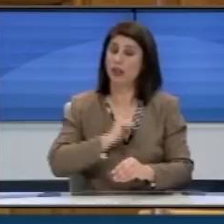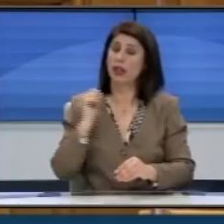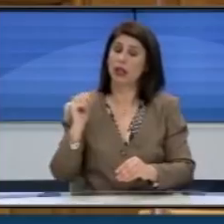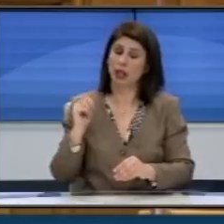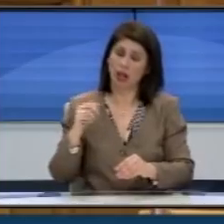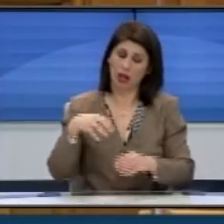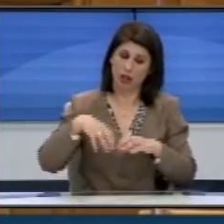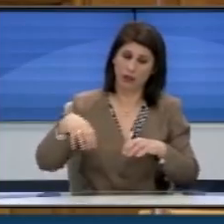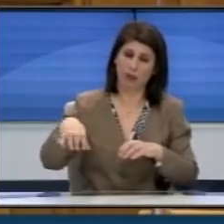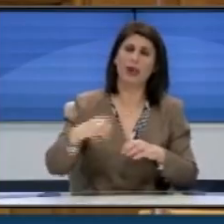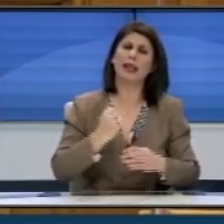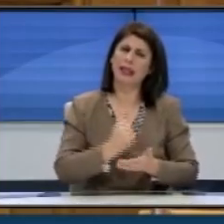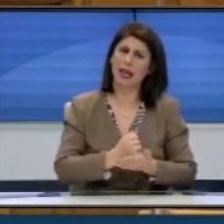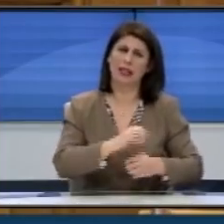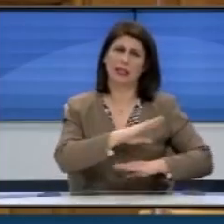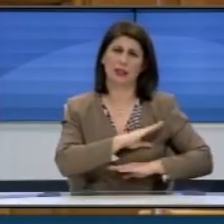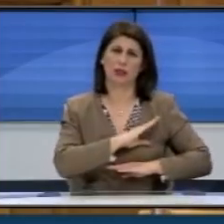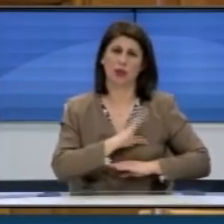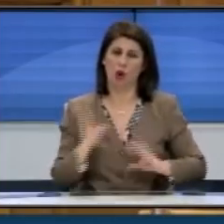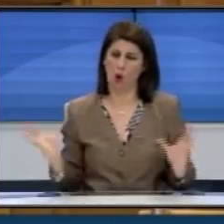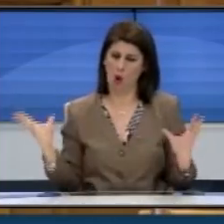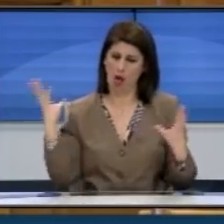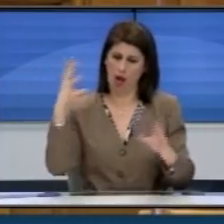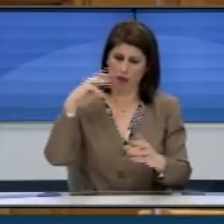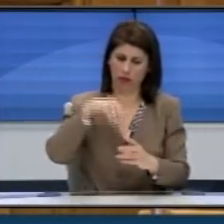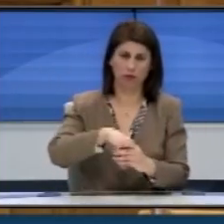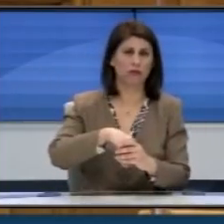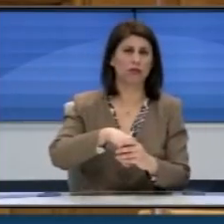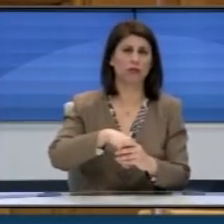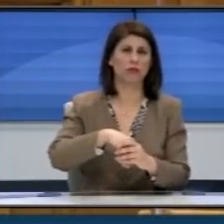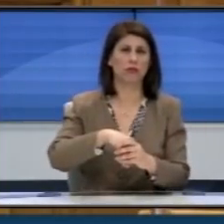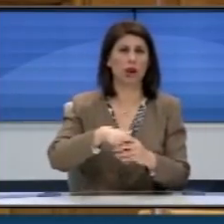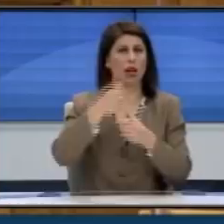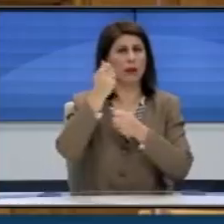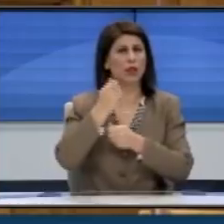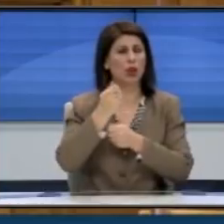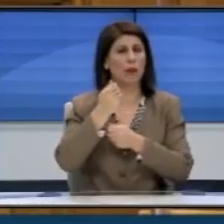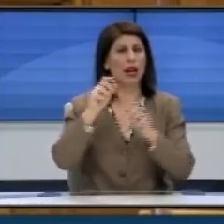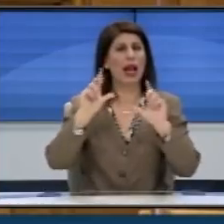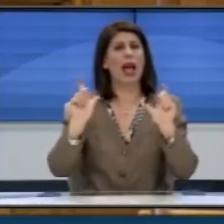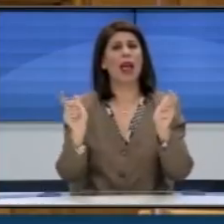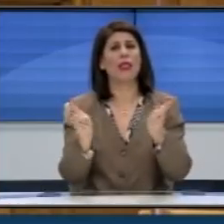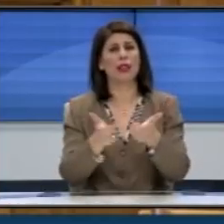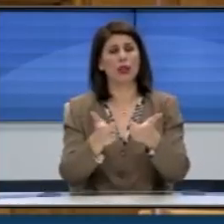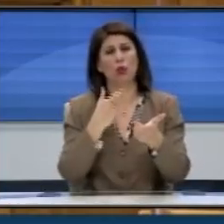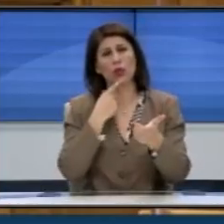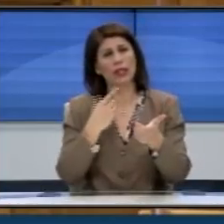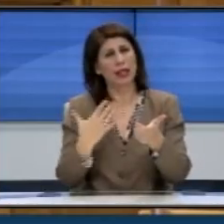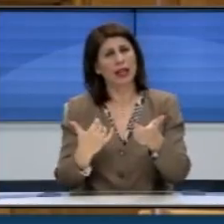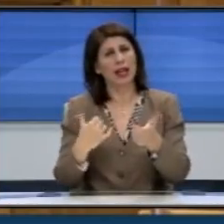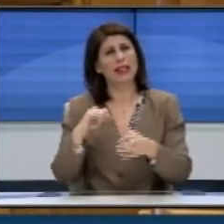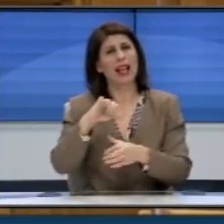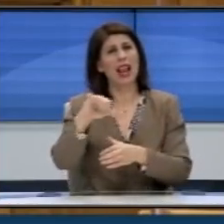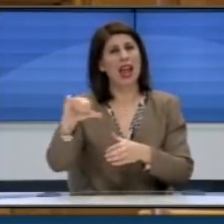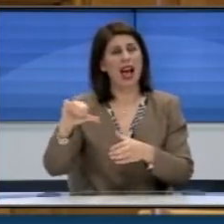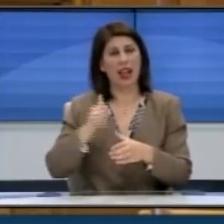θεραπευτήρια και τα στρατιωτικά. Τα τσουβαλιάζετε όλα μαζί κάτω από την ομπρέλα του εθνικού για να βγάλετε λάδι